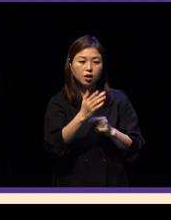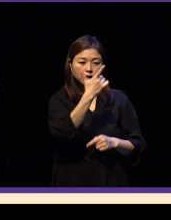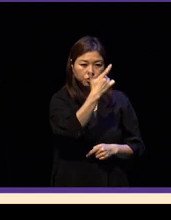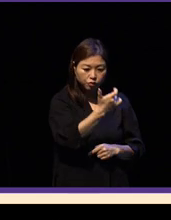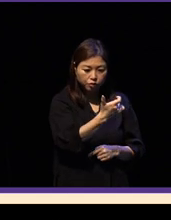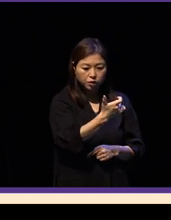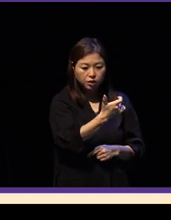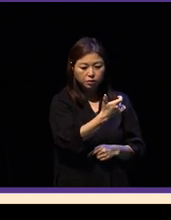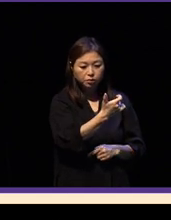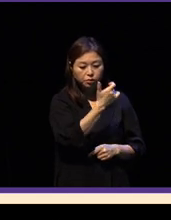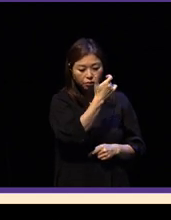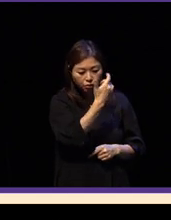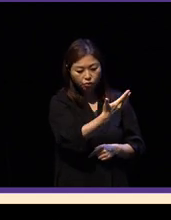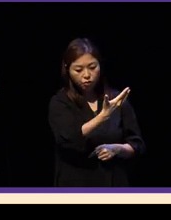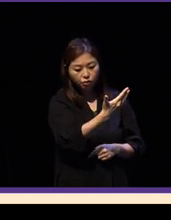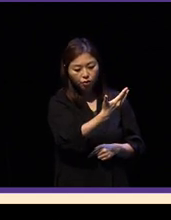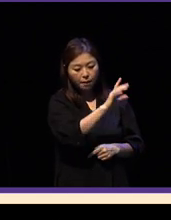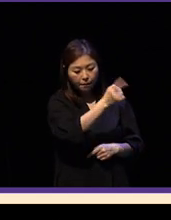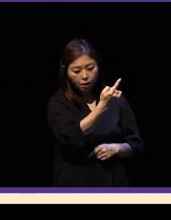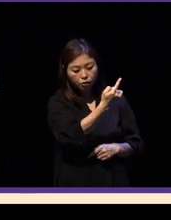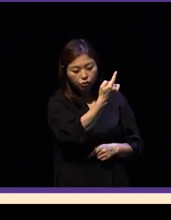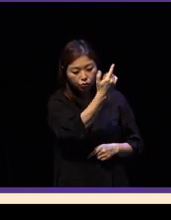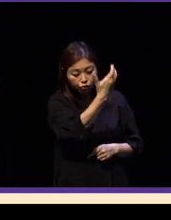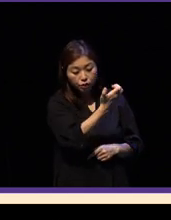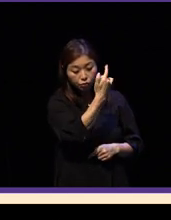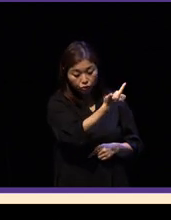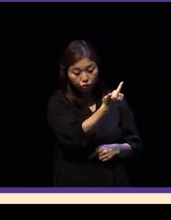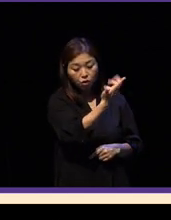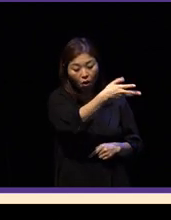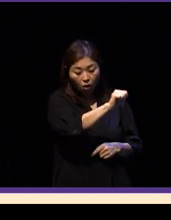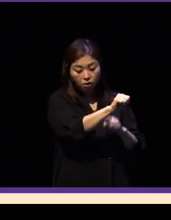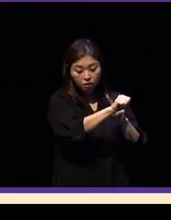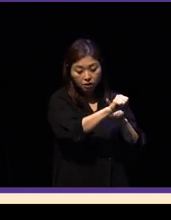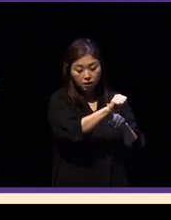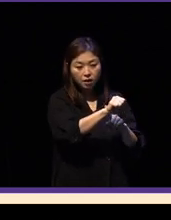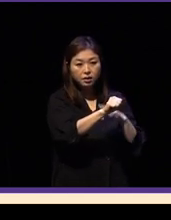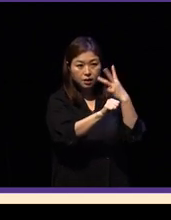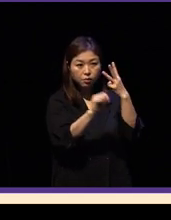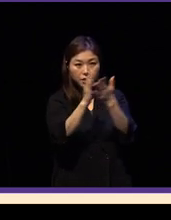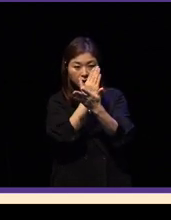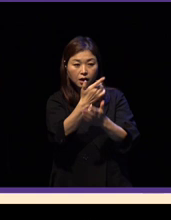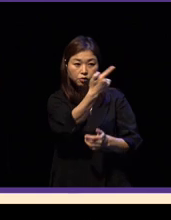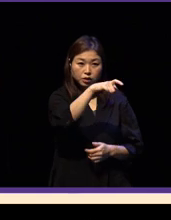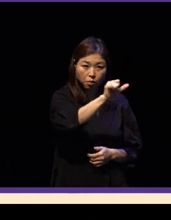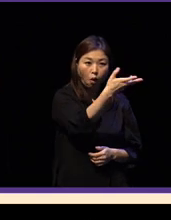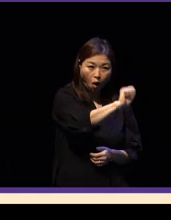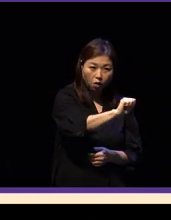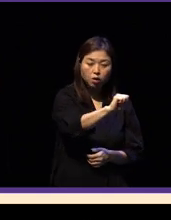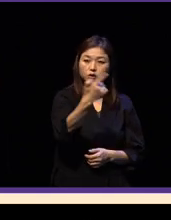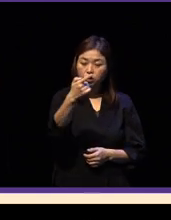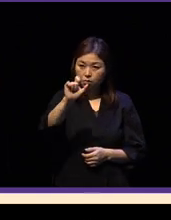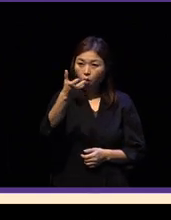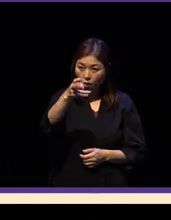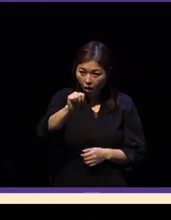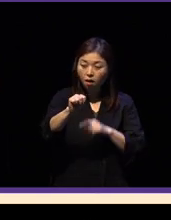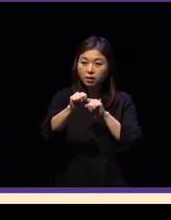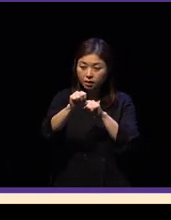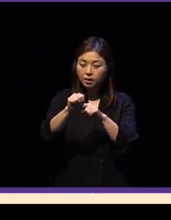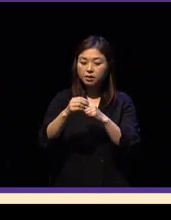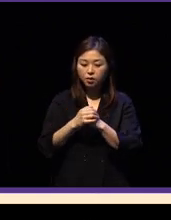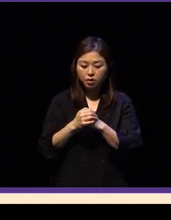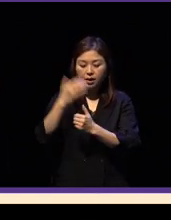3개년 단체를 지원하는 3개년 지원 사업으로 뽑고 나머지 이제 잔여 예산은